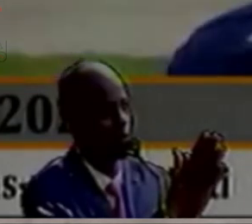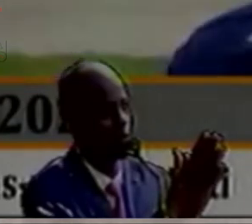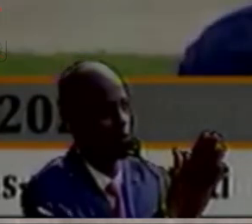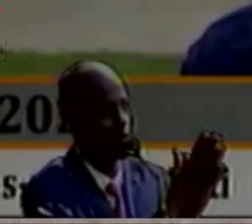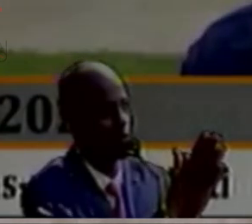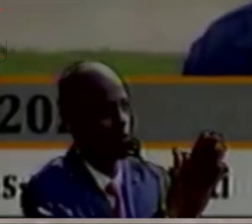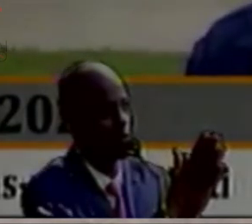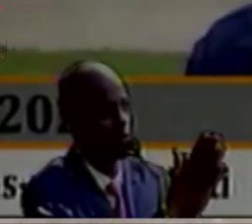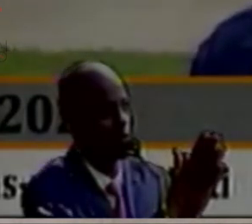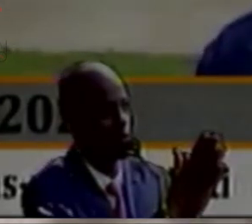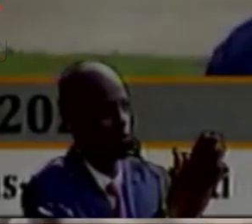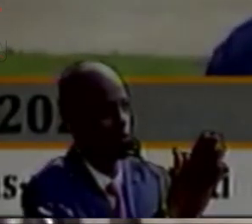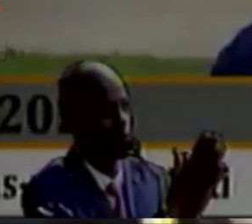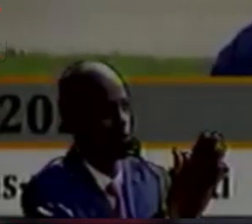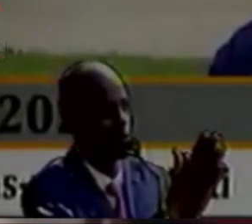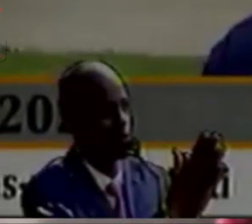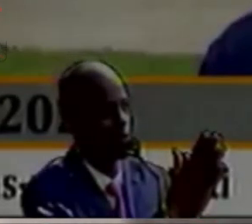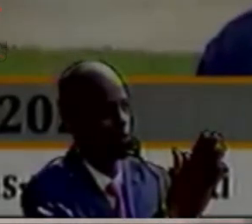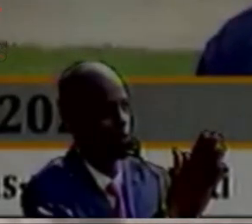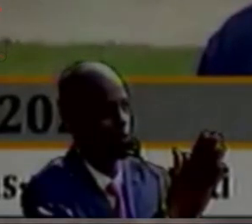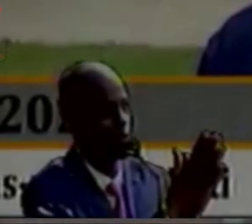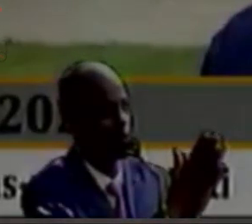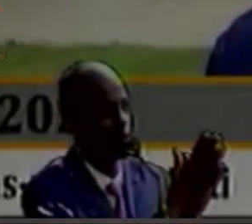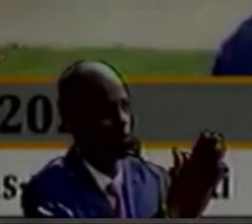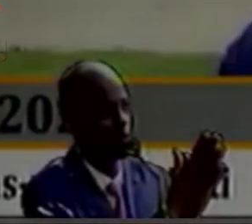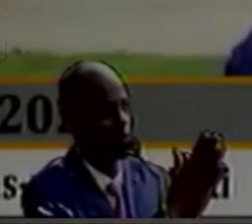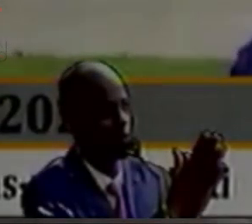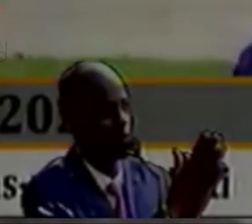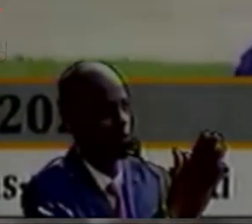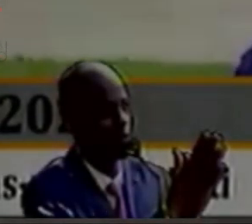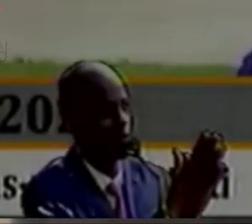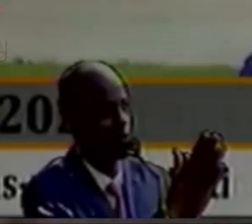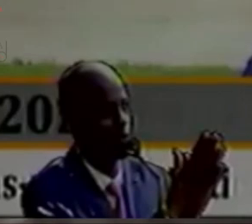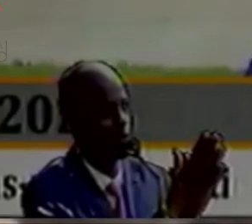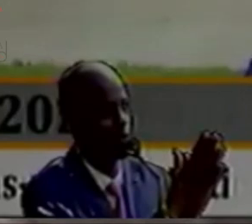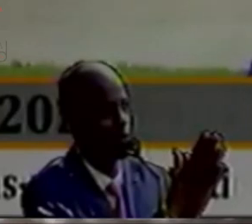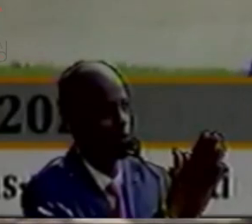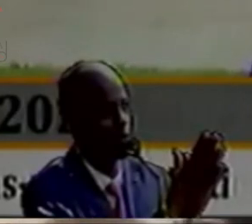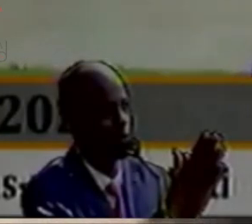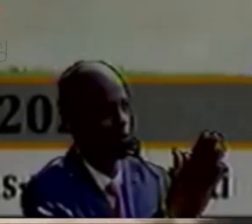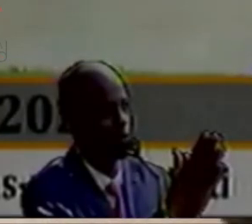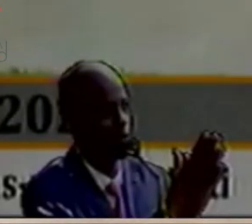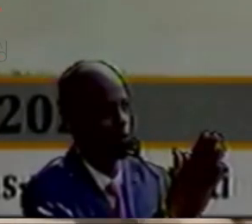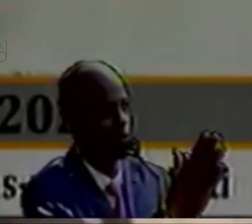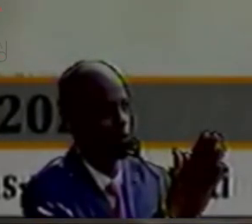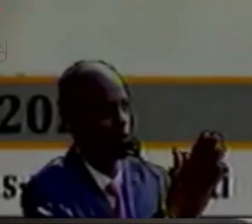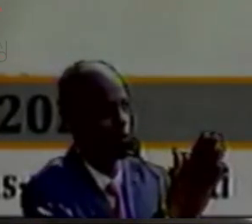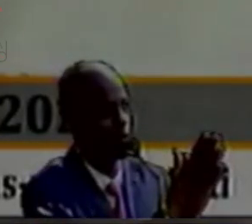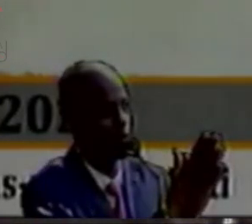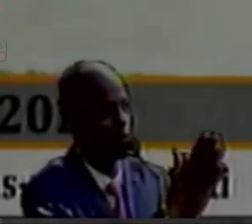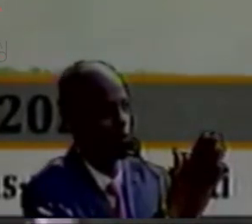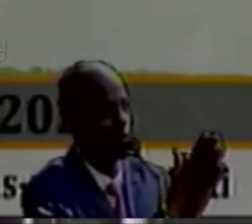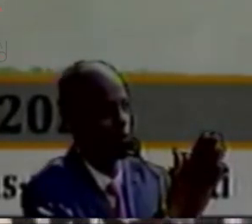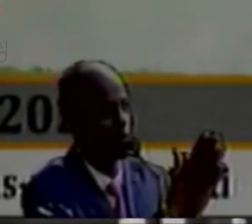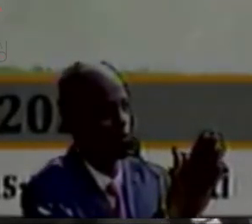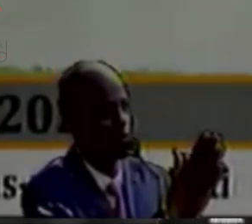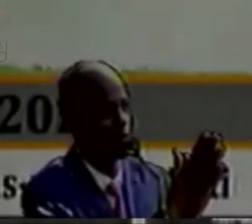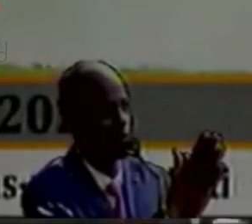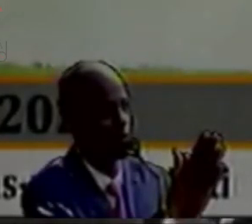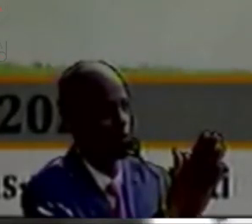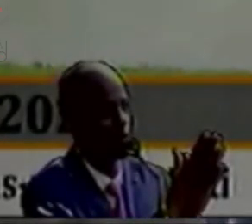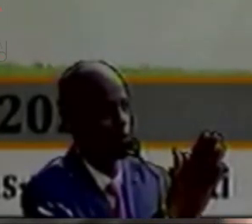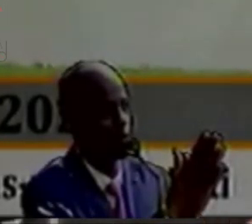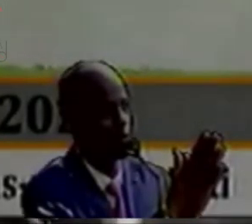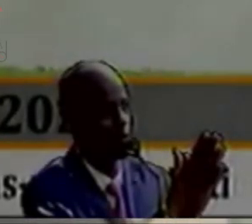pour surveiller les opérations de son équipe. Ils ont fait des évacuations sanitaires depuis dimanche